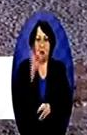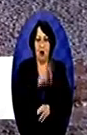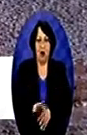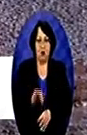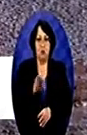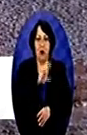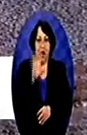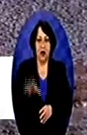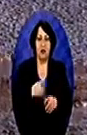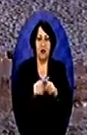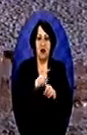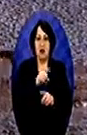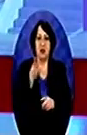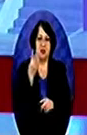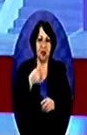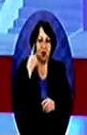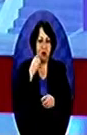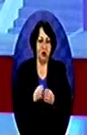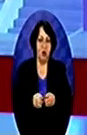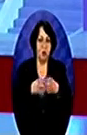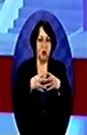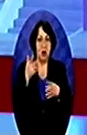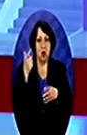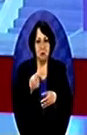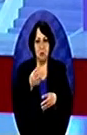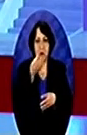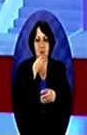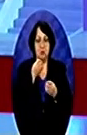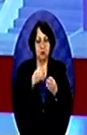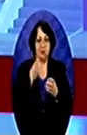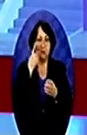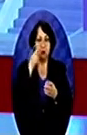ээлтэй бүтээл болжээ. Улс орон алс хэтийн бодлого гаргахтаа шинжлэх